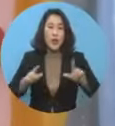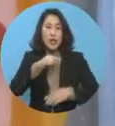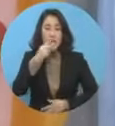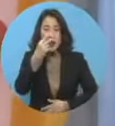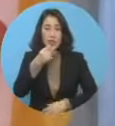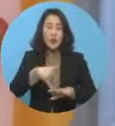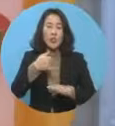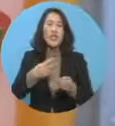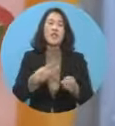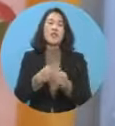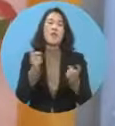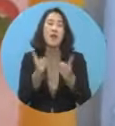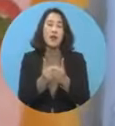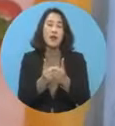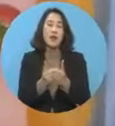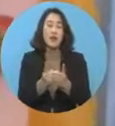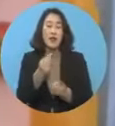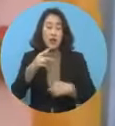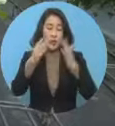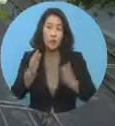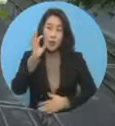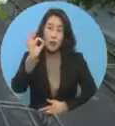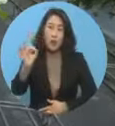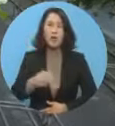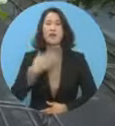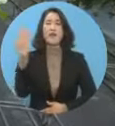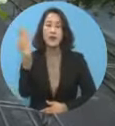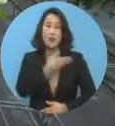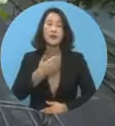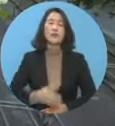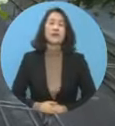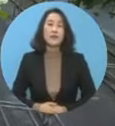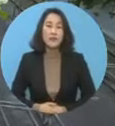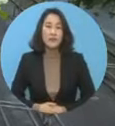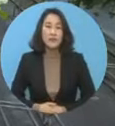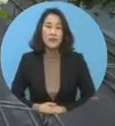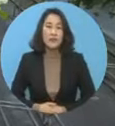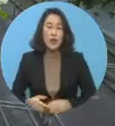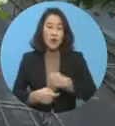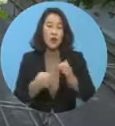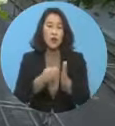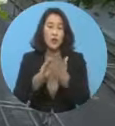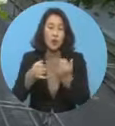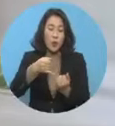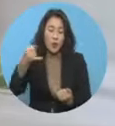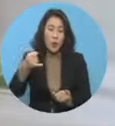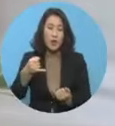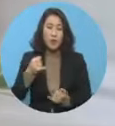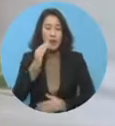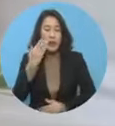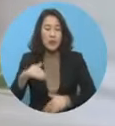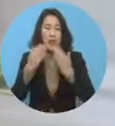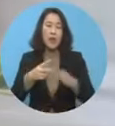2년 차에 접어든 선현우 씨의 농장은 한눈에 봐도 깨끗합니다. 수확이 끝난 꽃대와 오래된 잎은